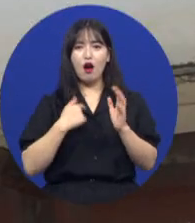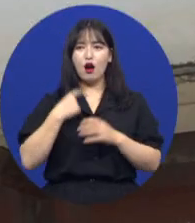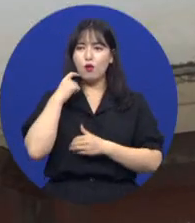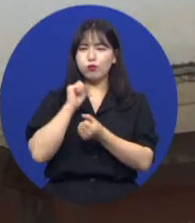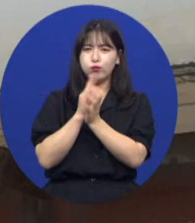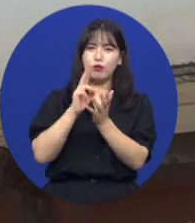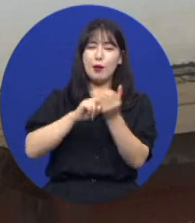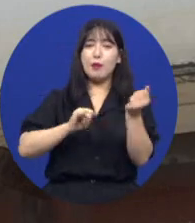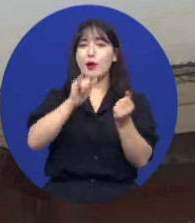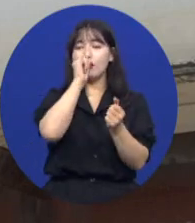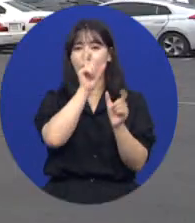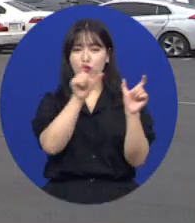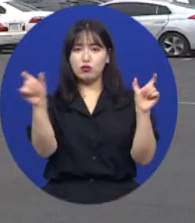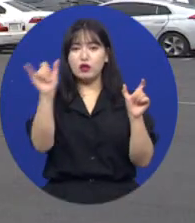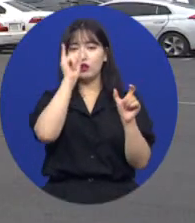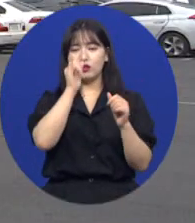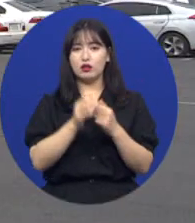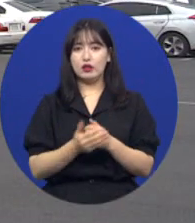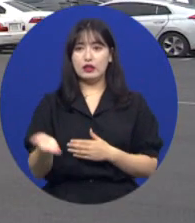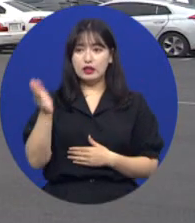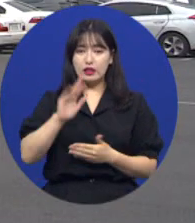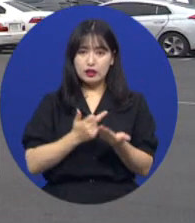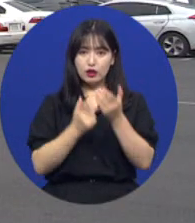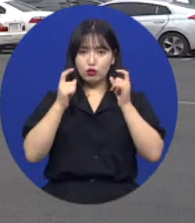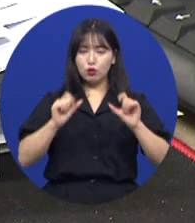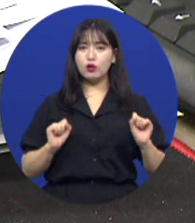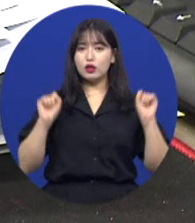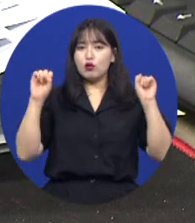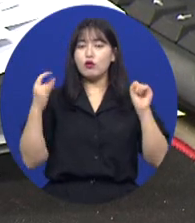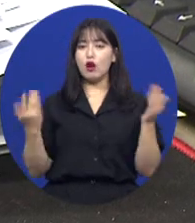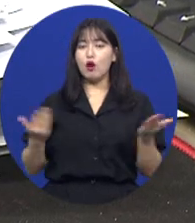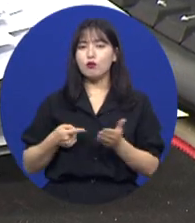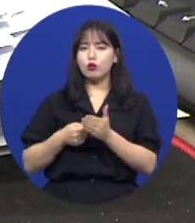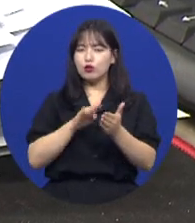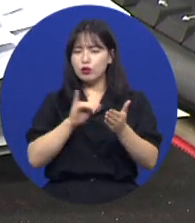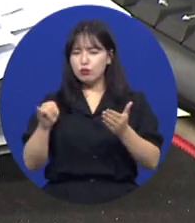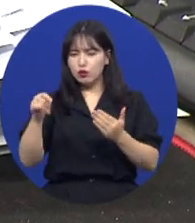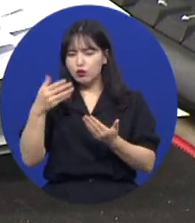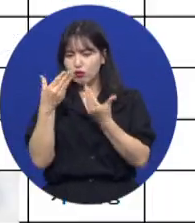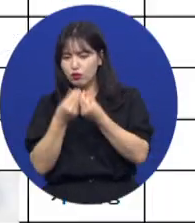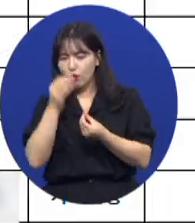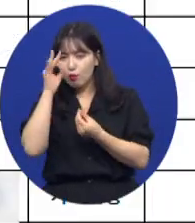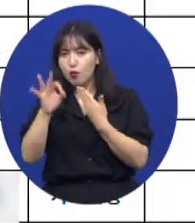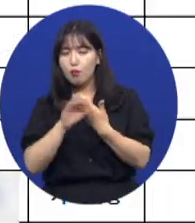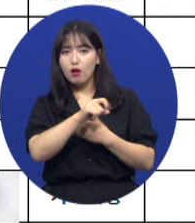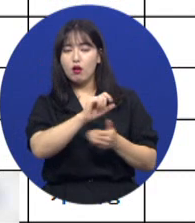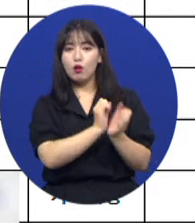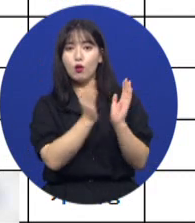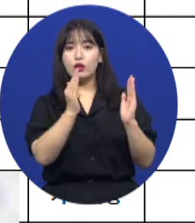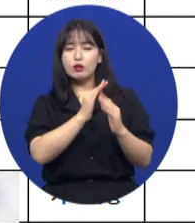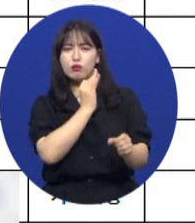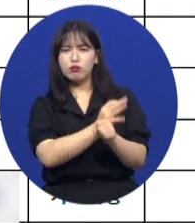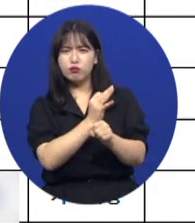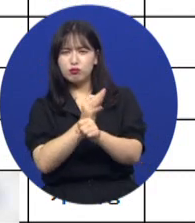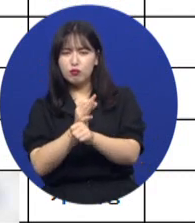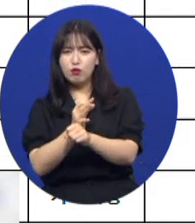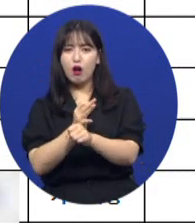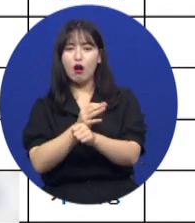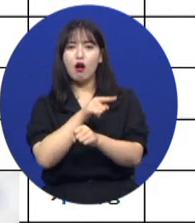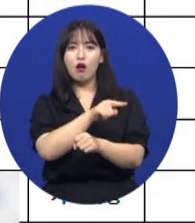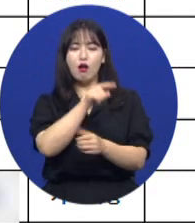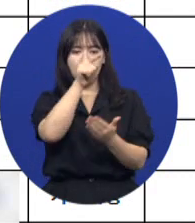적혀 있습니다 그런데 제주도 체육회 아 업무추진비 내역 을 확인해 보니 이 꽃집에서 구매한 이력이 연이어